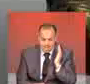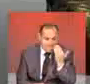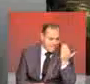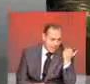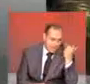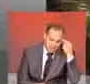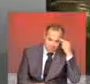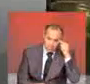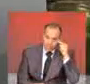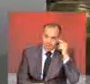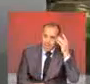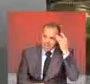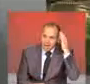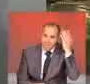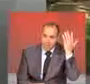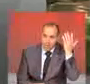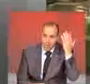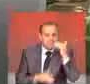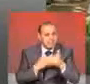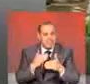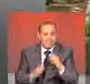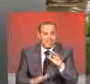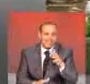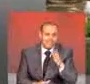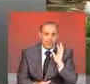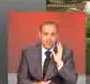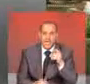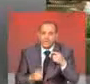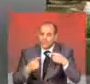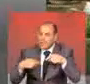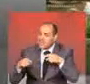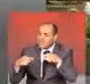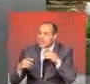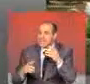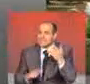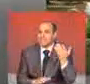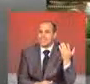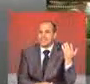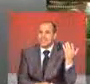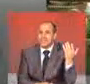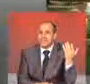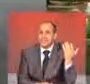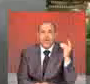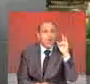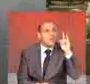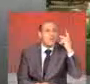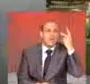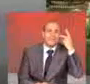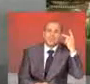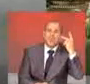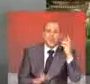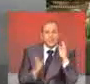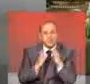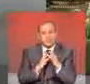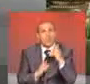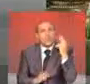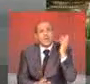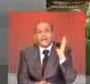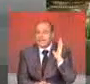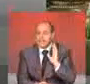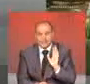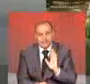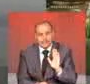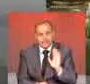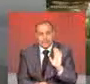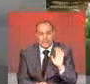أنه ثقافة حقوق الإنسان مش متطورة، مش ندوات تقع كان في النزول في الأماكن الصغيرة في البروج العاجية، لا،